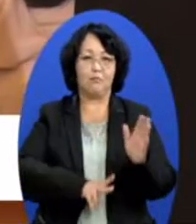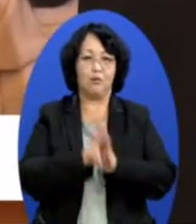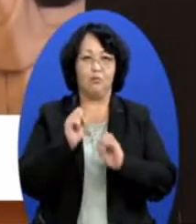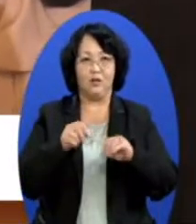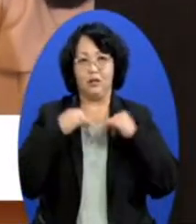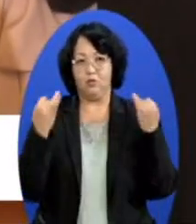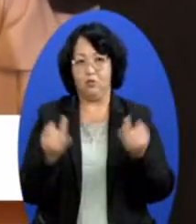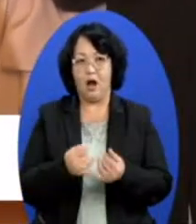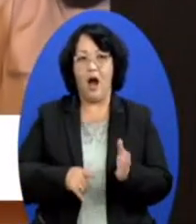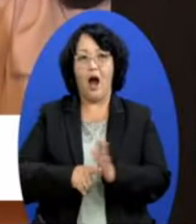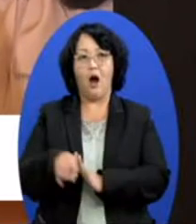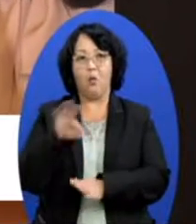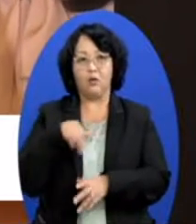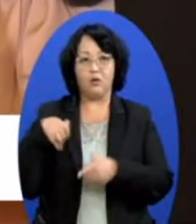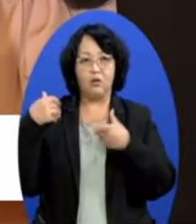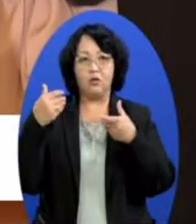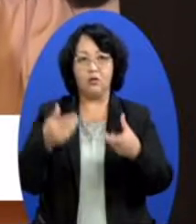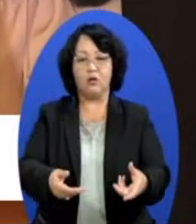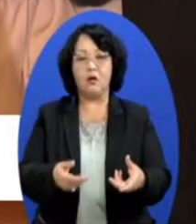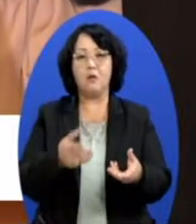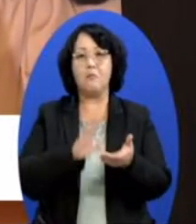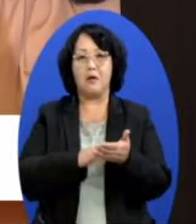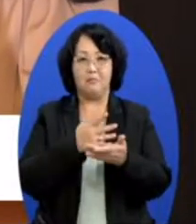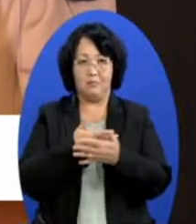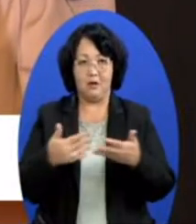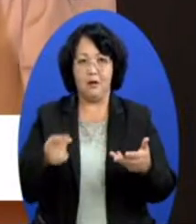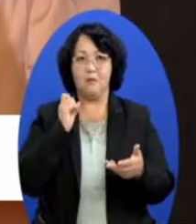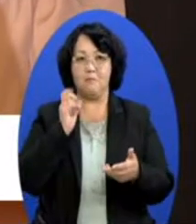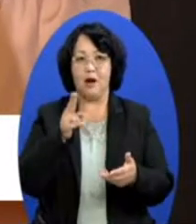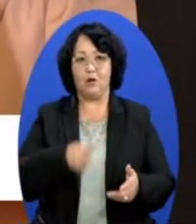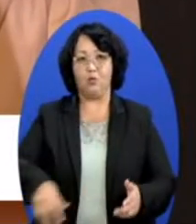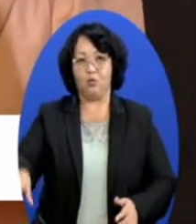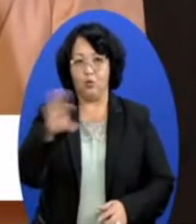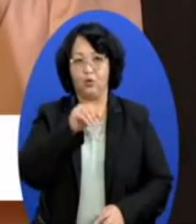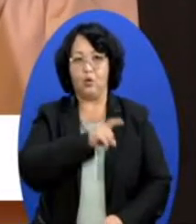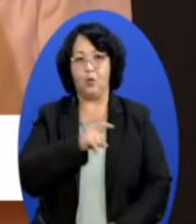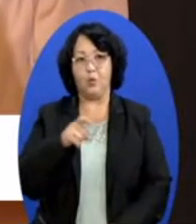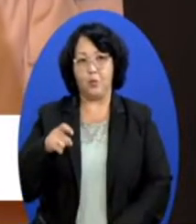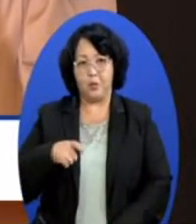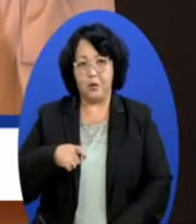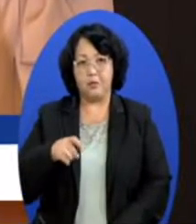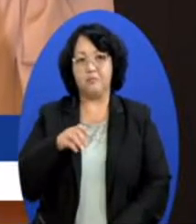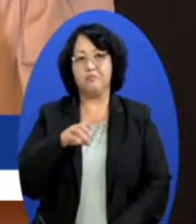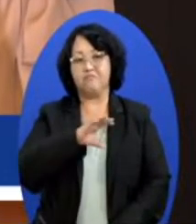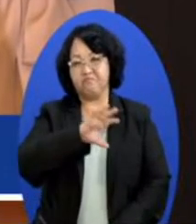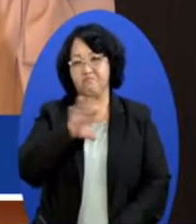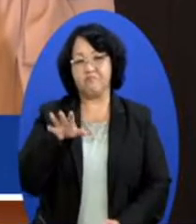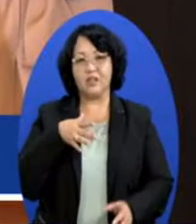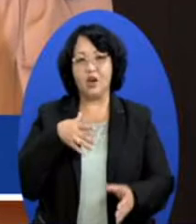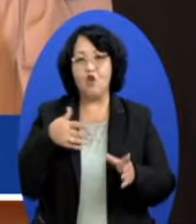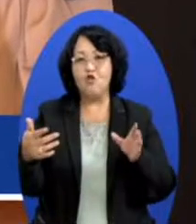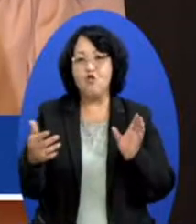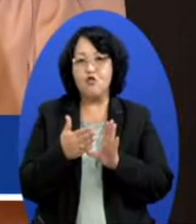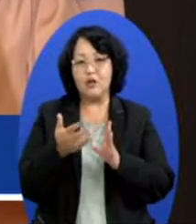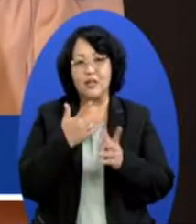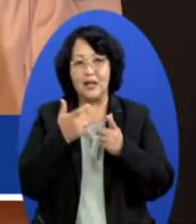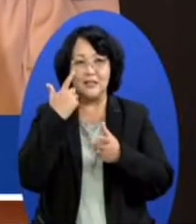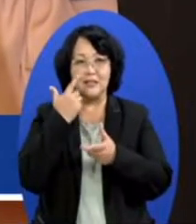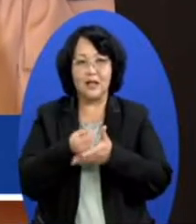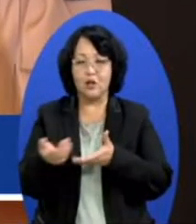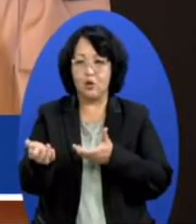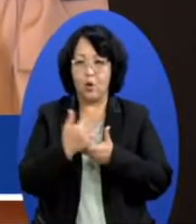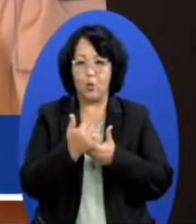сүүлийн хэдэн жил оруулж ярьж батлуулж байгаа энэ баримтчгийн хувьд бол банкудтайгаа хувийн өвчтэйгаа илүү ойрхон ажиж илүү сайн одоо боловсруулагдаж орж